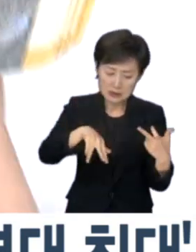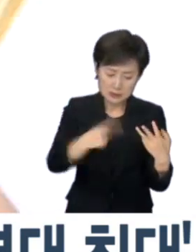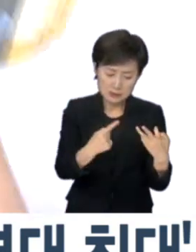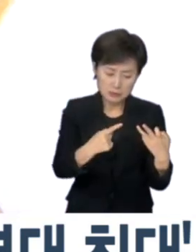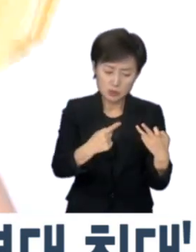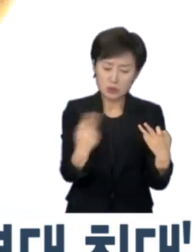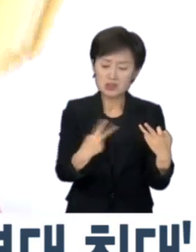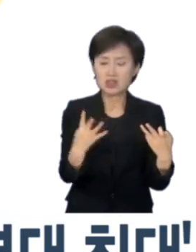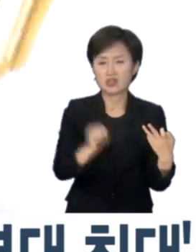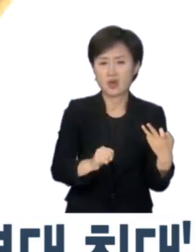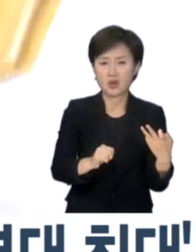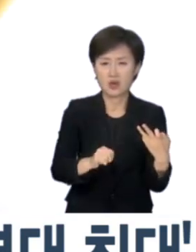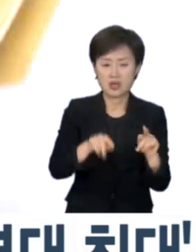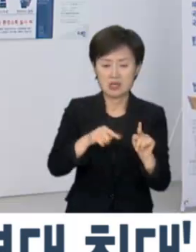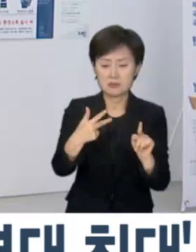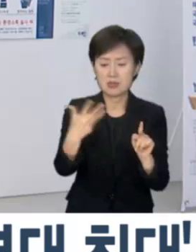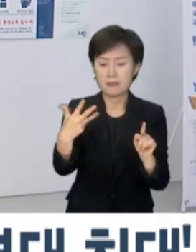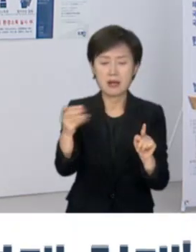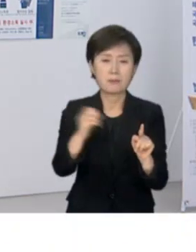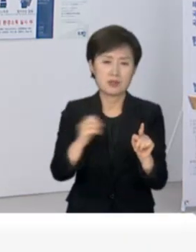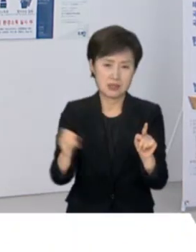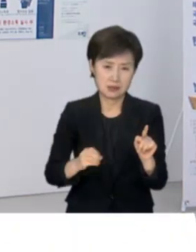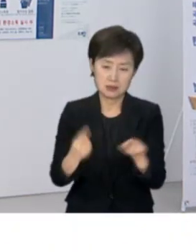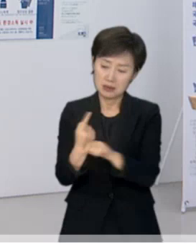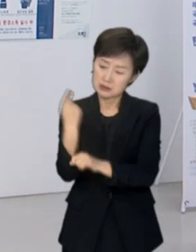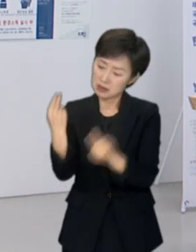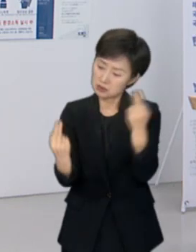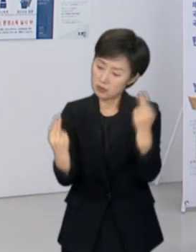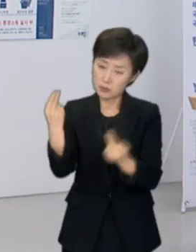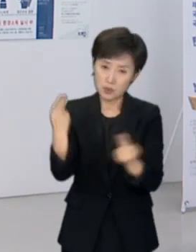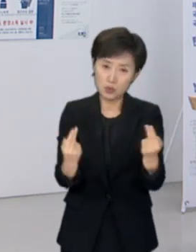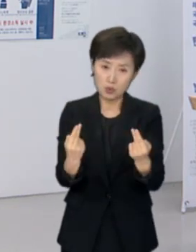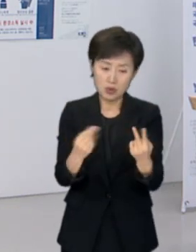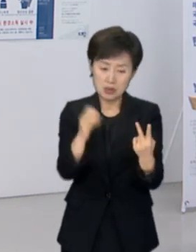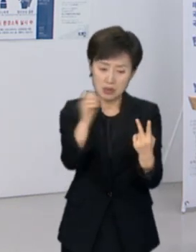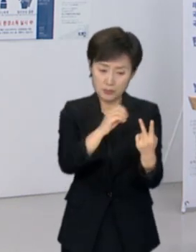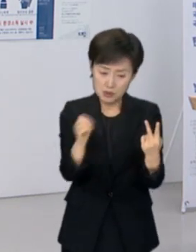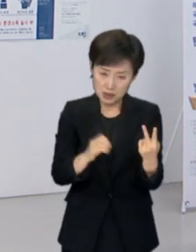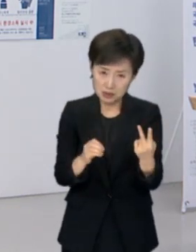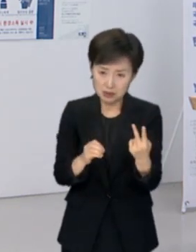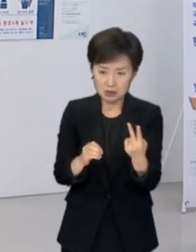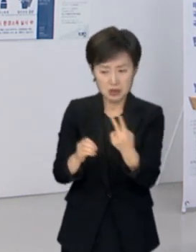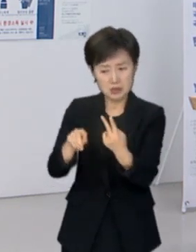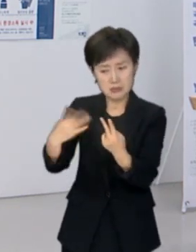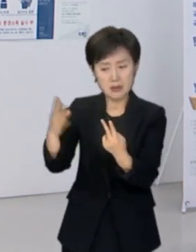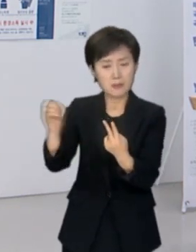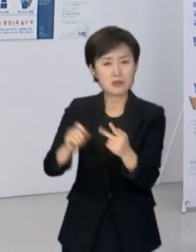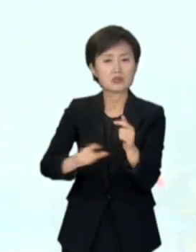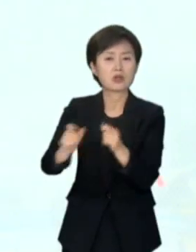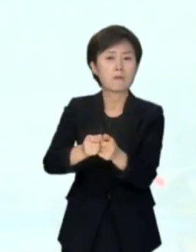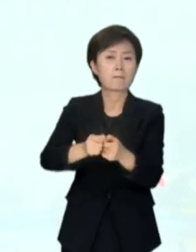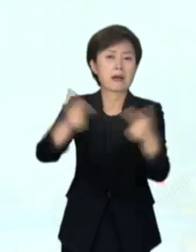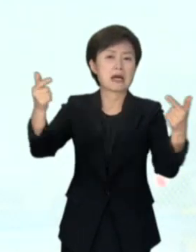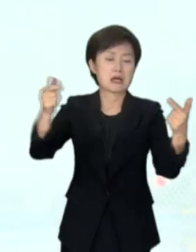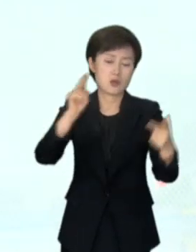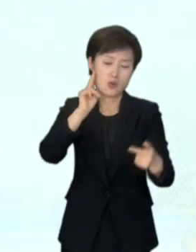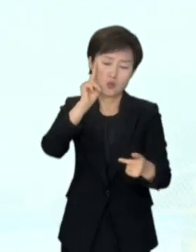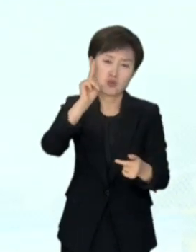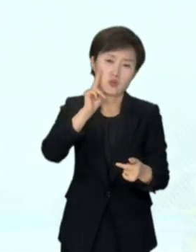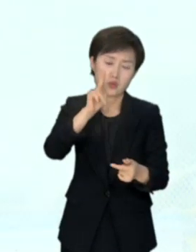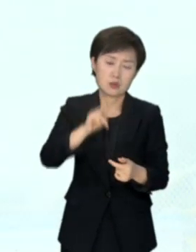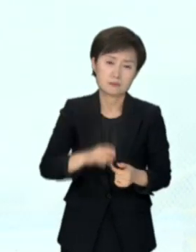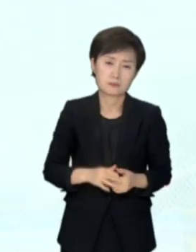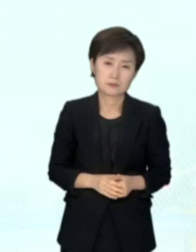2천억원 1.78% 작년 2분기 말보다 각각 2.5배 2.4배 증가의 사상 최고